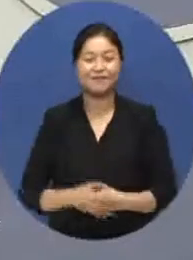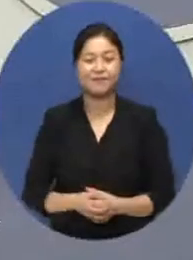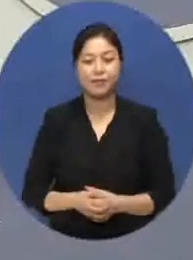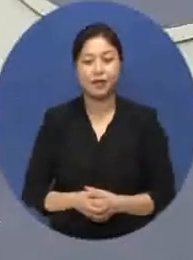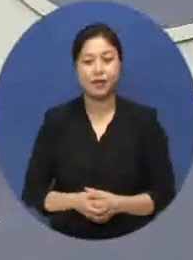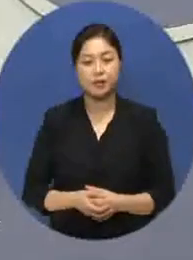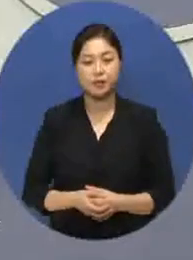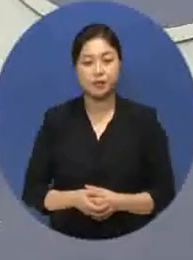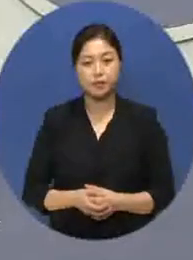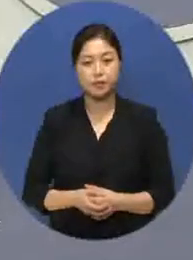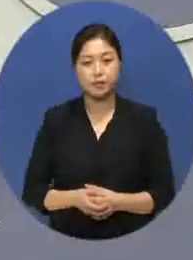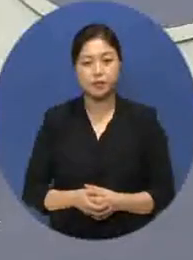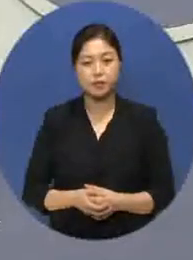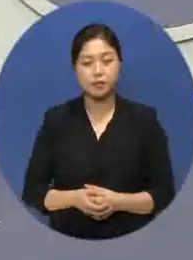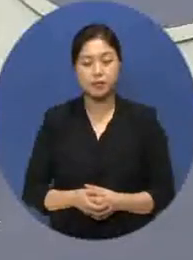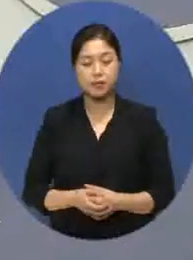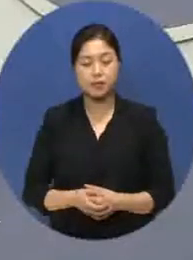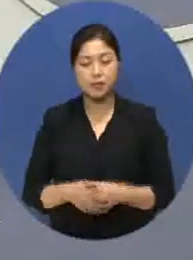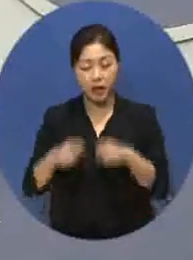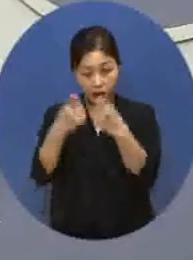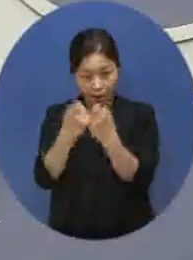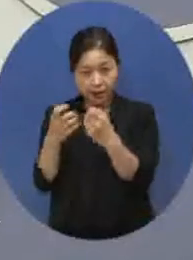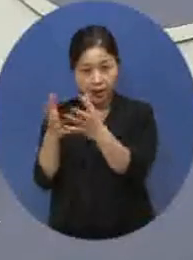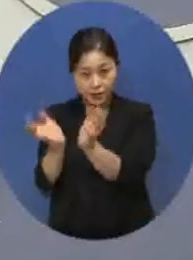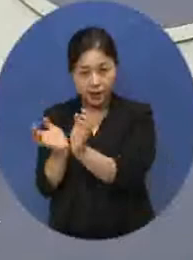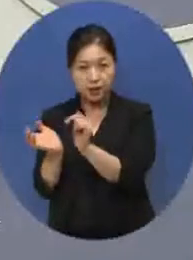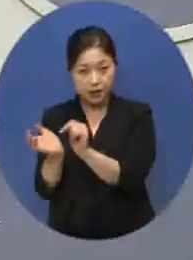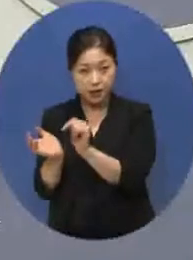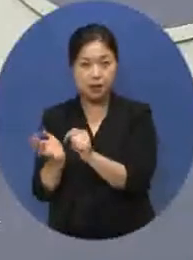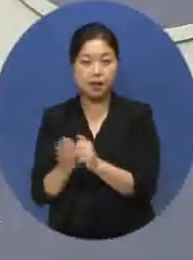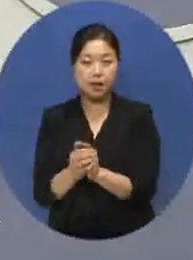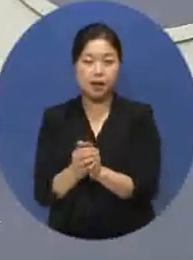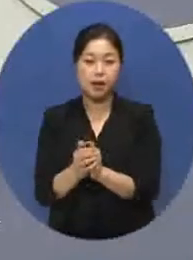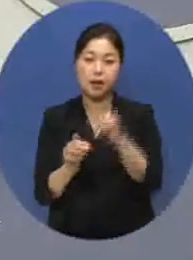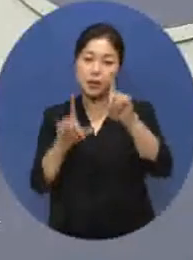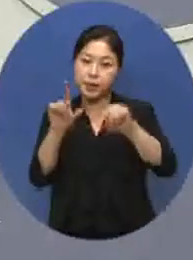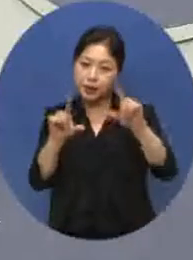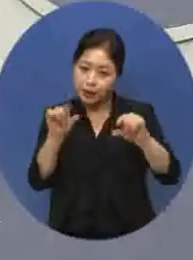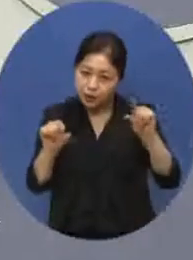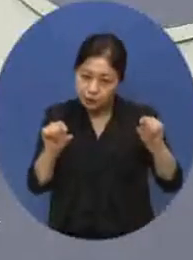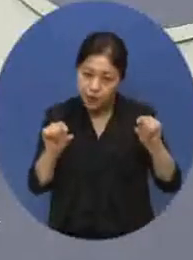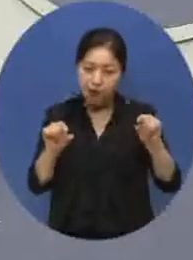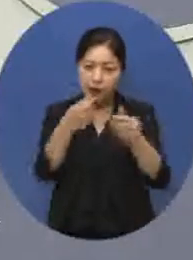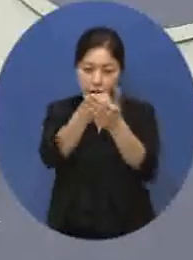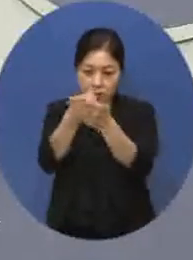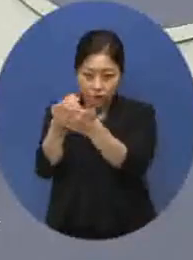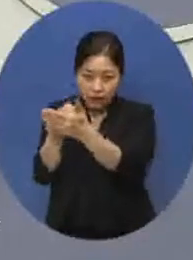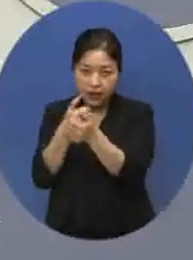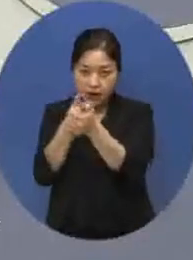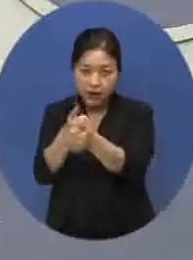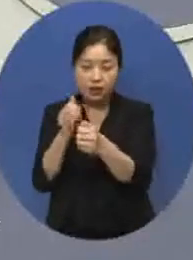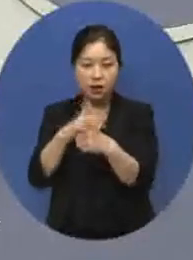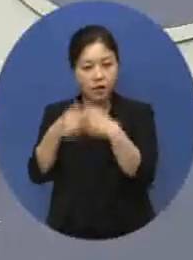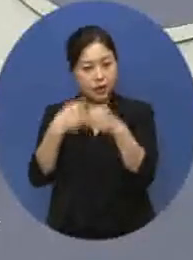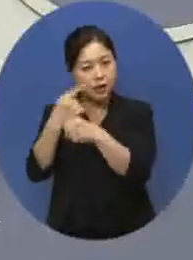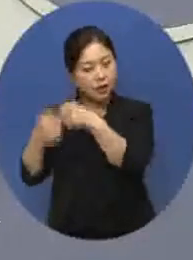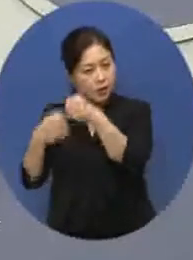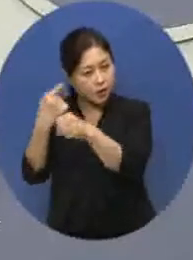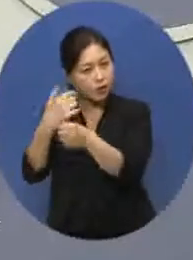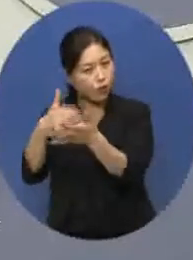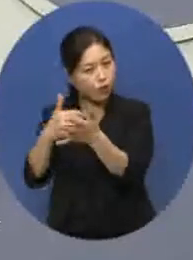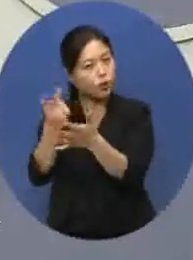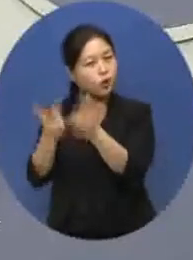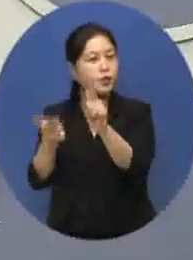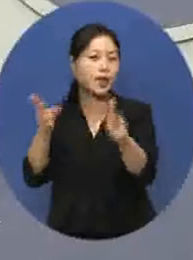그래가지고 이게 이제 뭐 개인이나 단체가 어떤 비율로 선정되느냐에 따라서 그 숫자는 매년 좀 달라집니다. 그런데